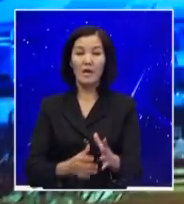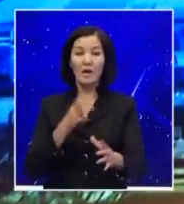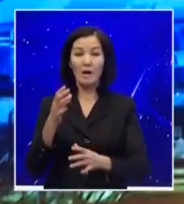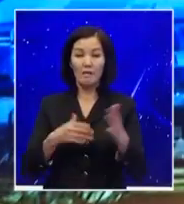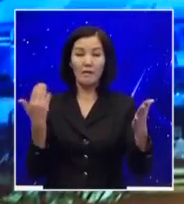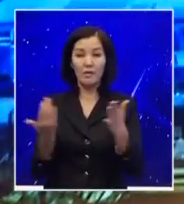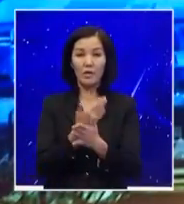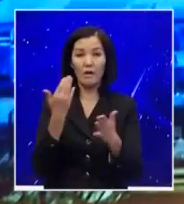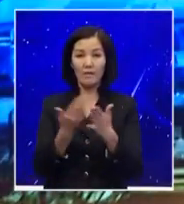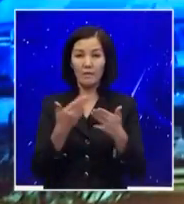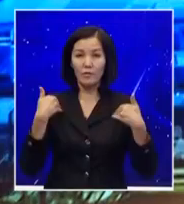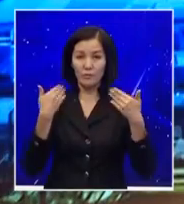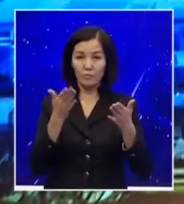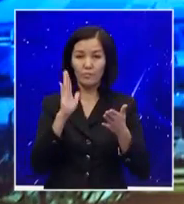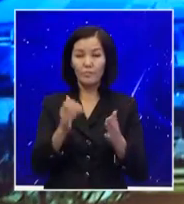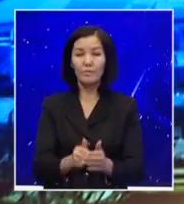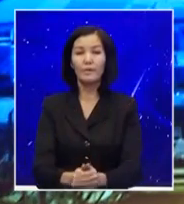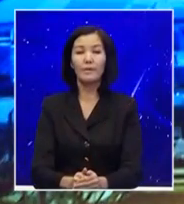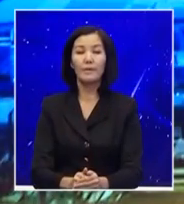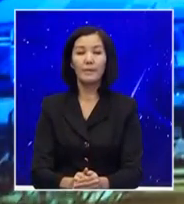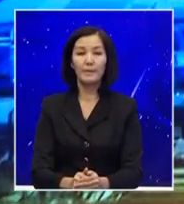Жаһан жаңалықтарынан да құлағдар бола тұрыңыздар.